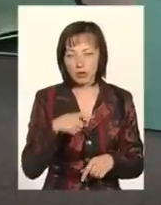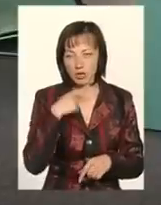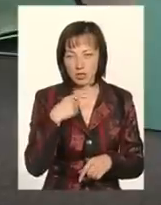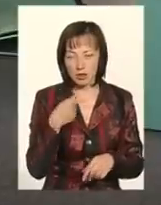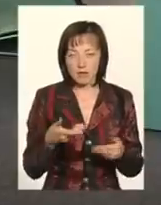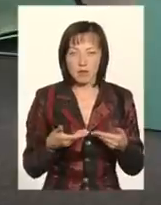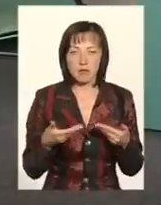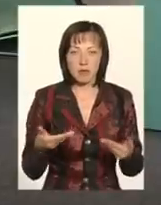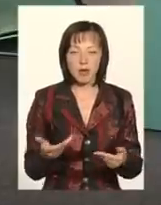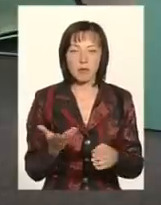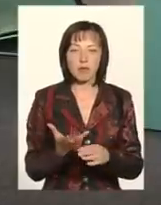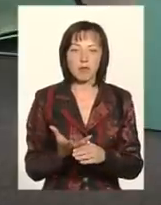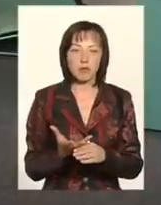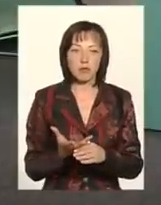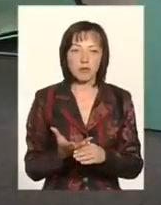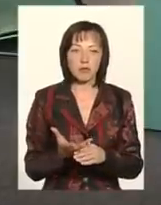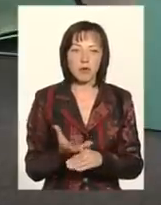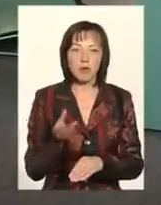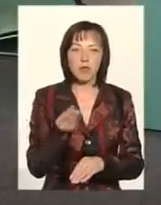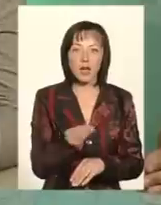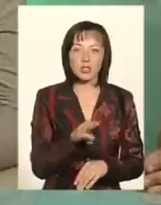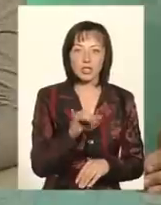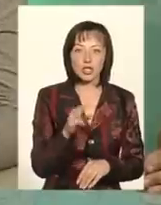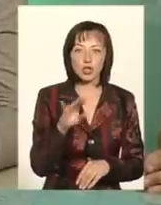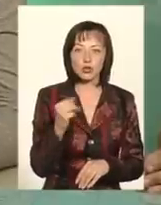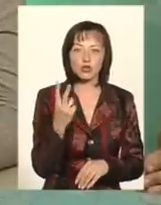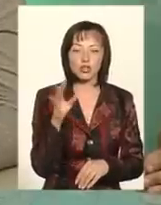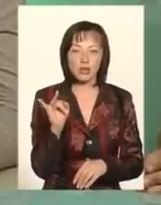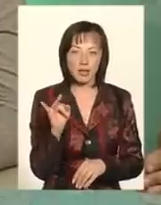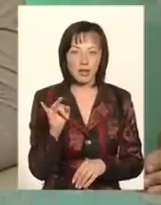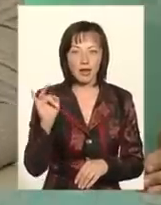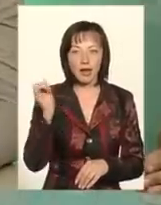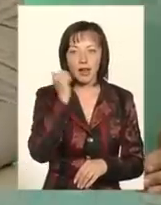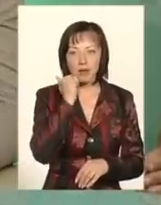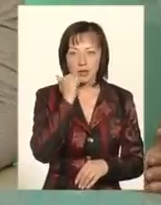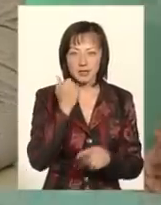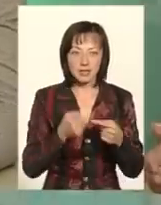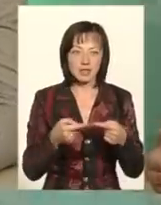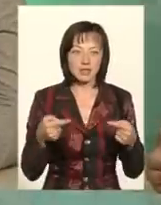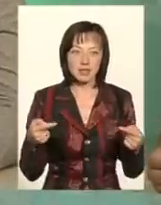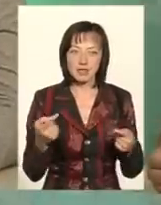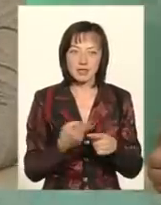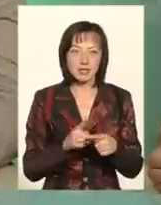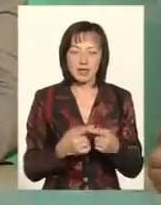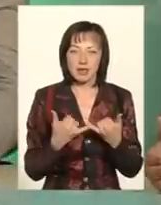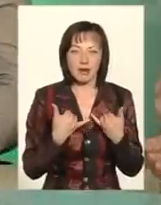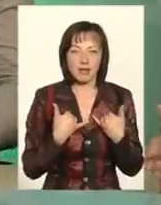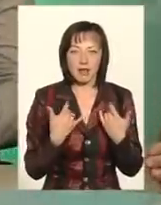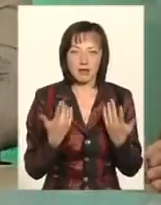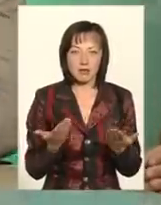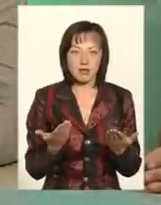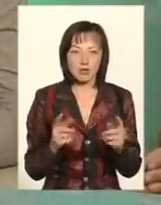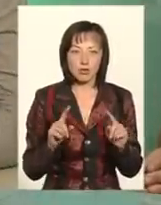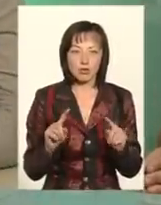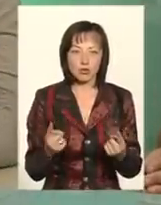про проплачені тітушки е кремлівські і сска це для нас